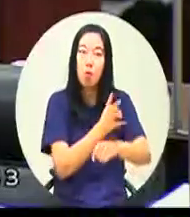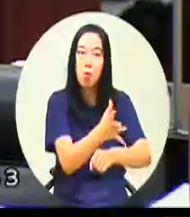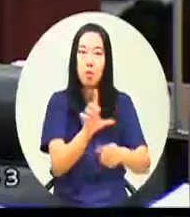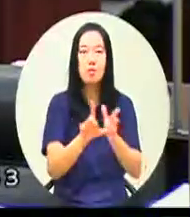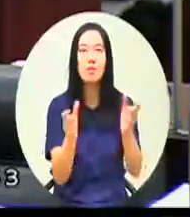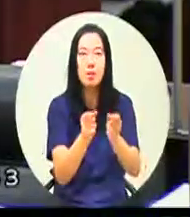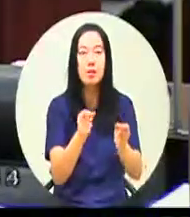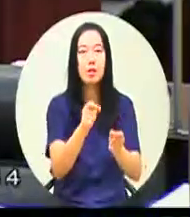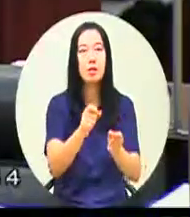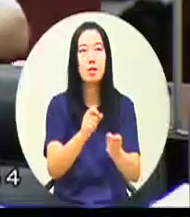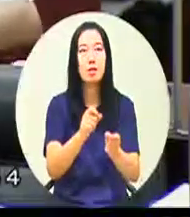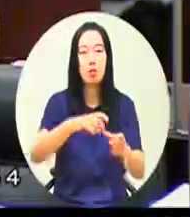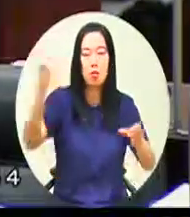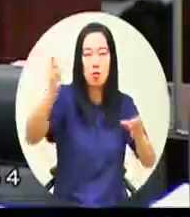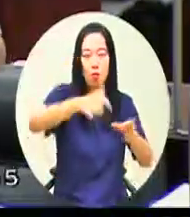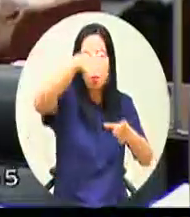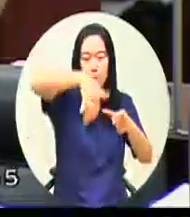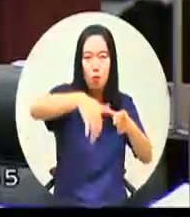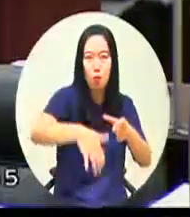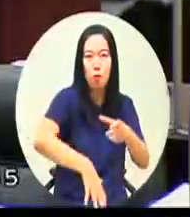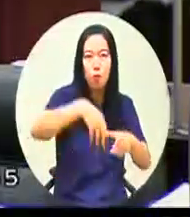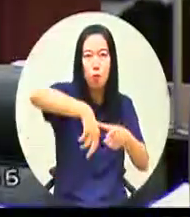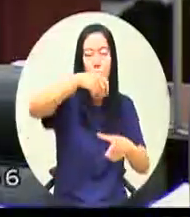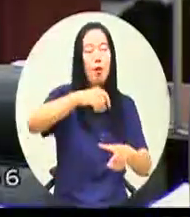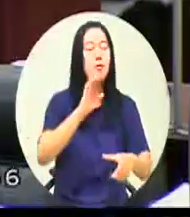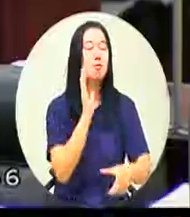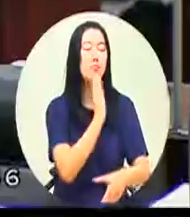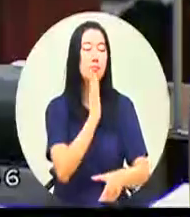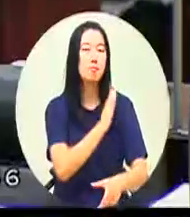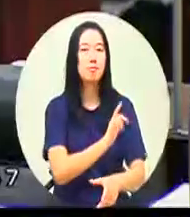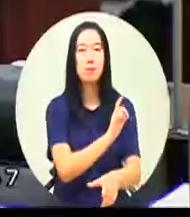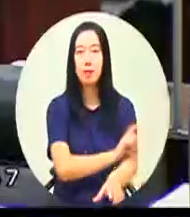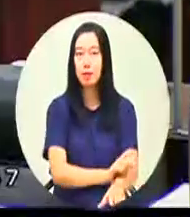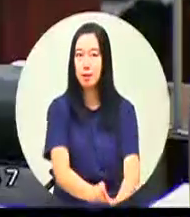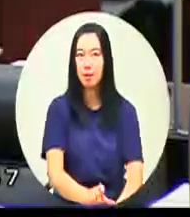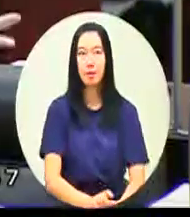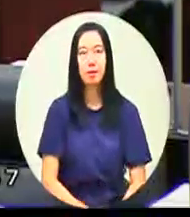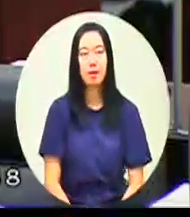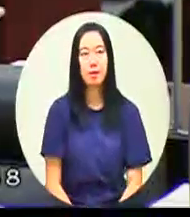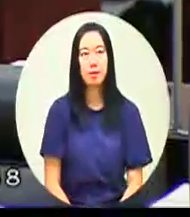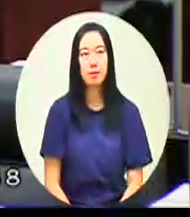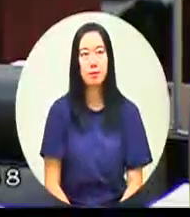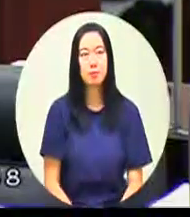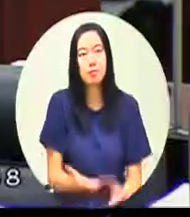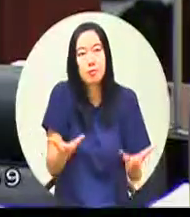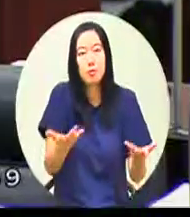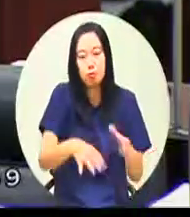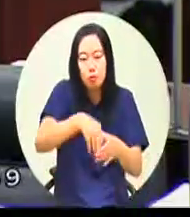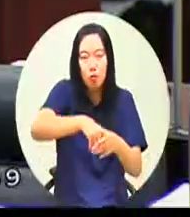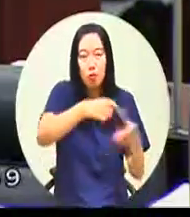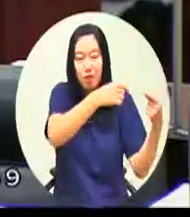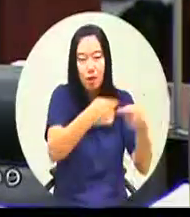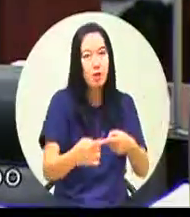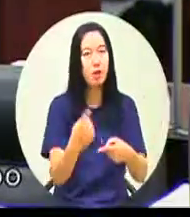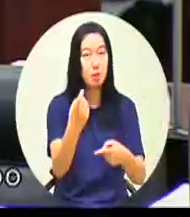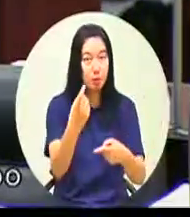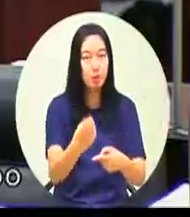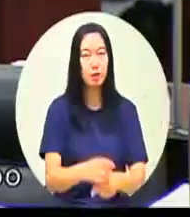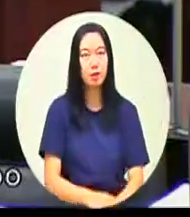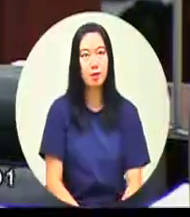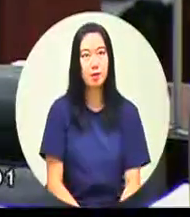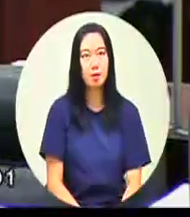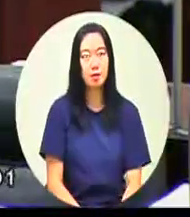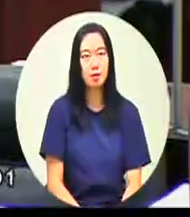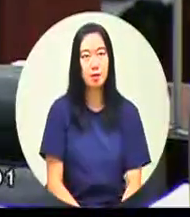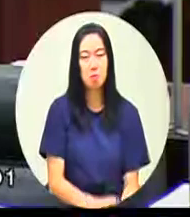嘛，到尾风急一下吼，伊出水的拢总开河风拢扫掉嘛，扫掉了当然是我都搁抽落啊。哦，所以今仔大家拢伫